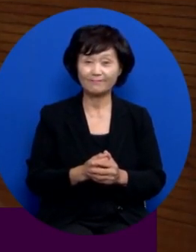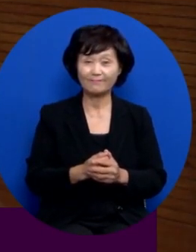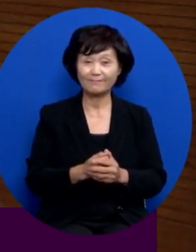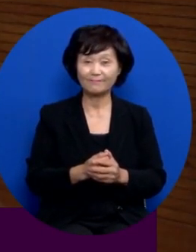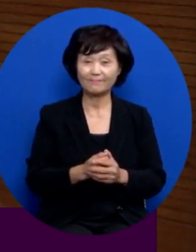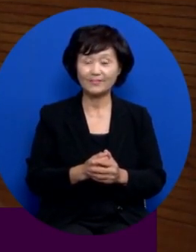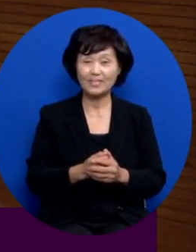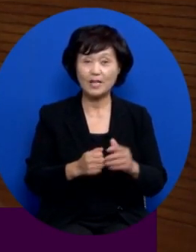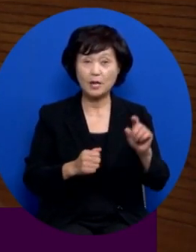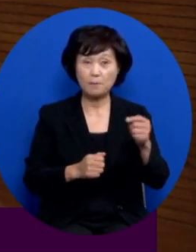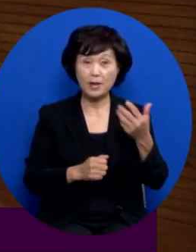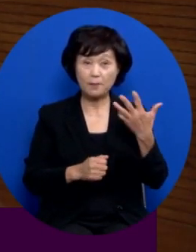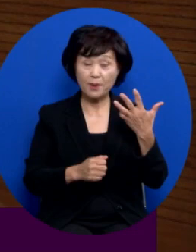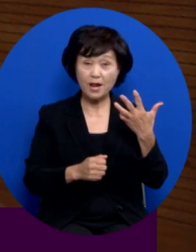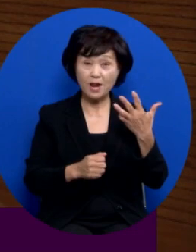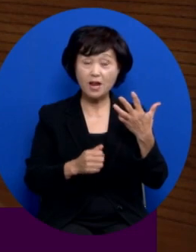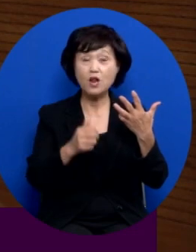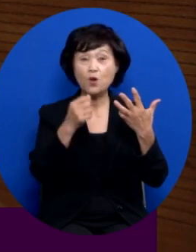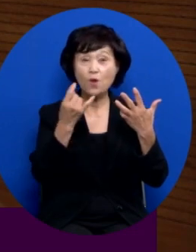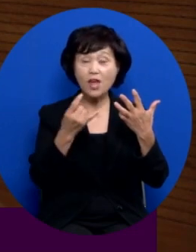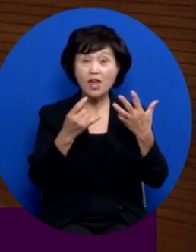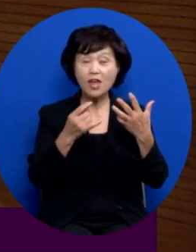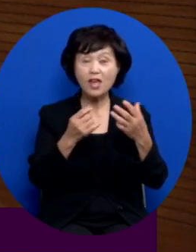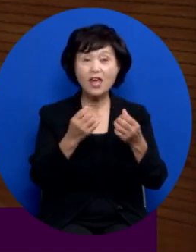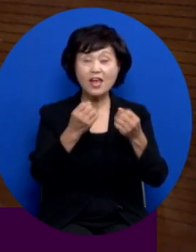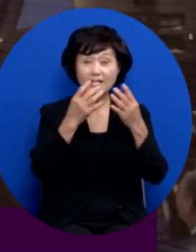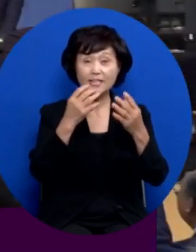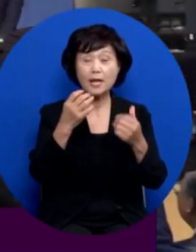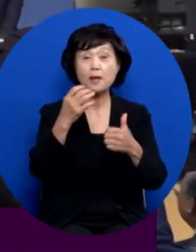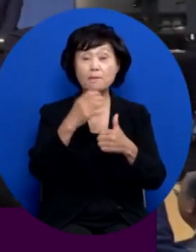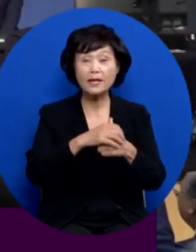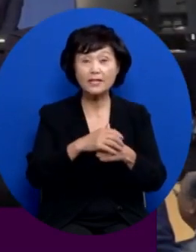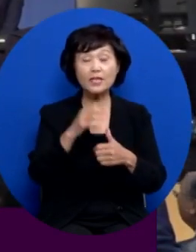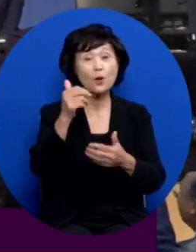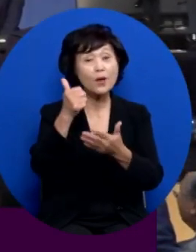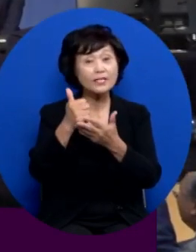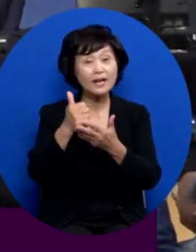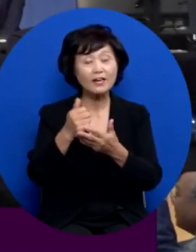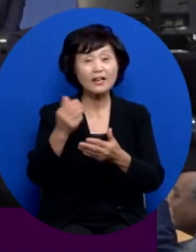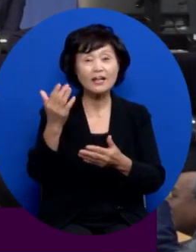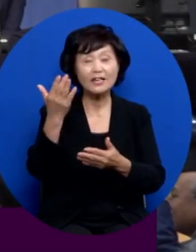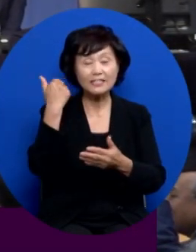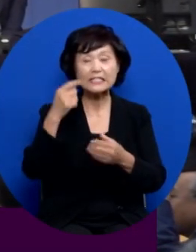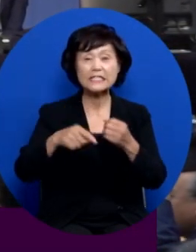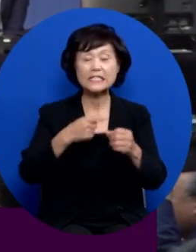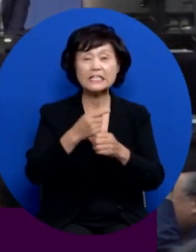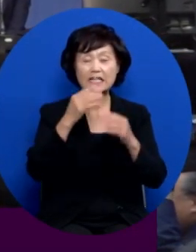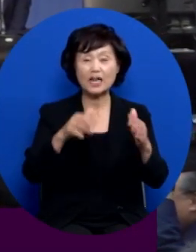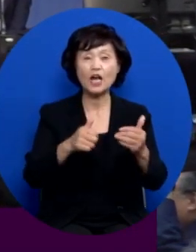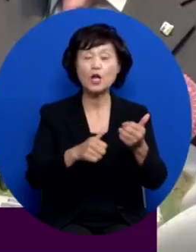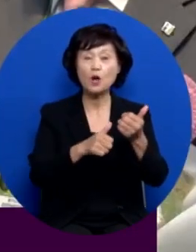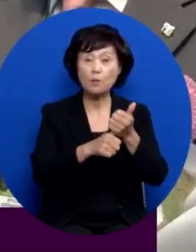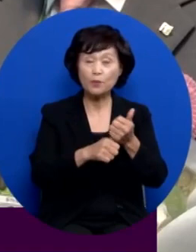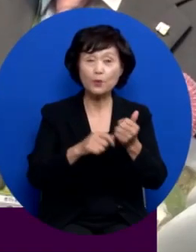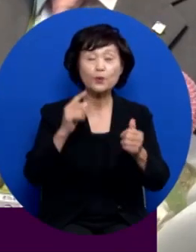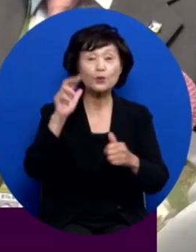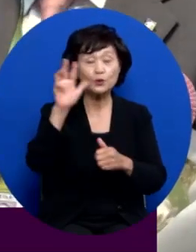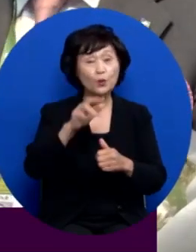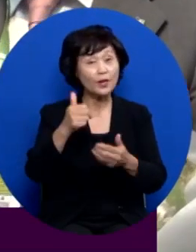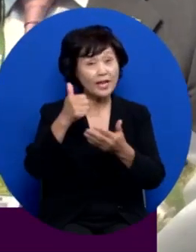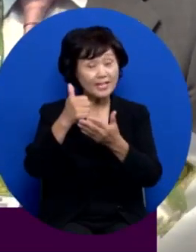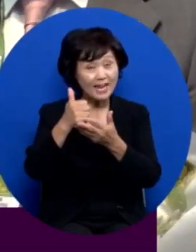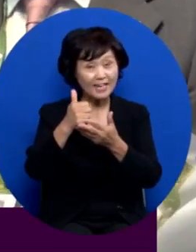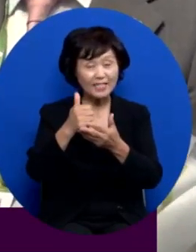네, 먼저 108회기 신임 총회장에는 지난 1년 동안 목사 부총회장을 지낸 오정호 목사가